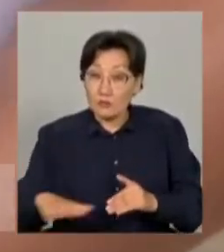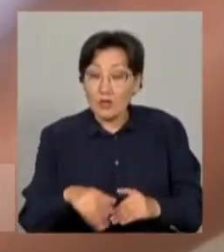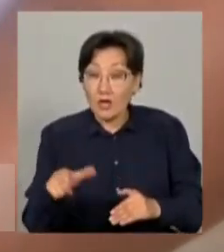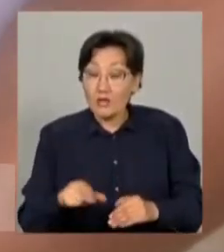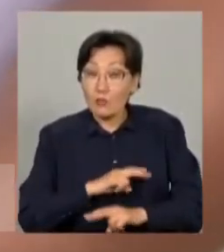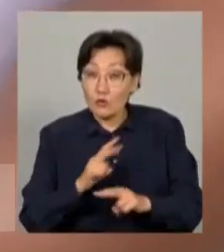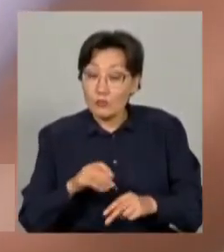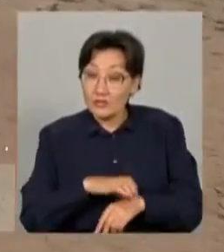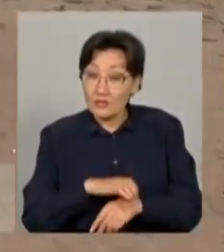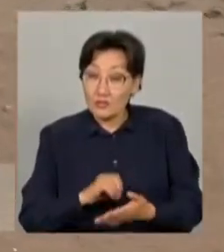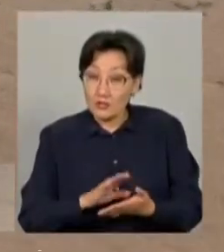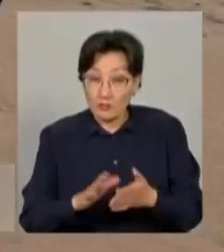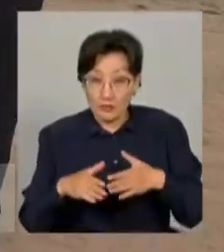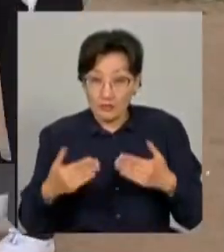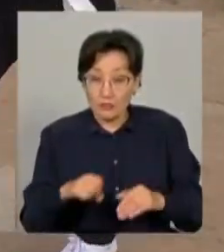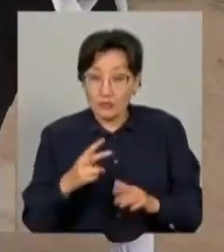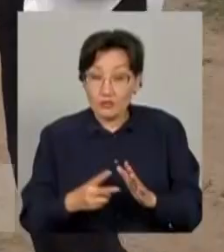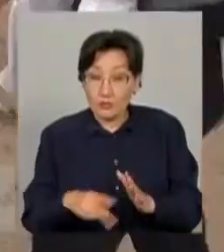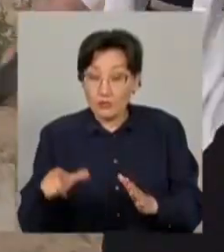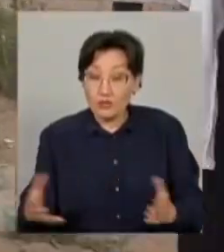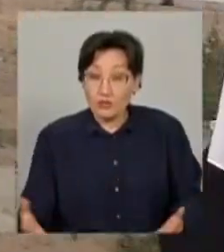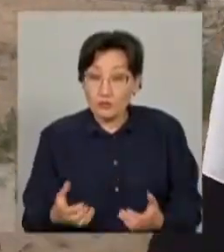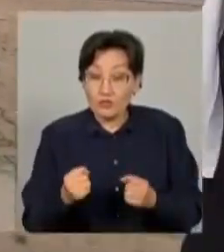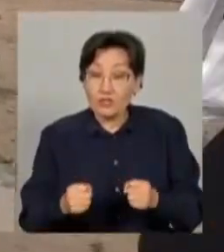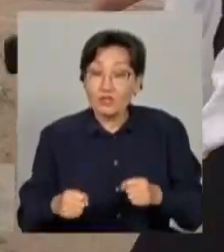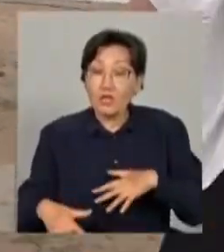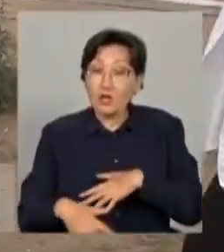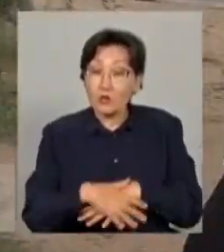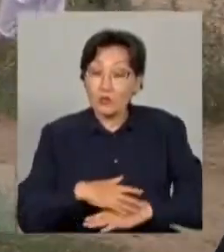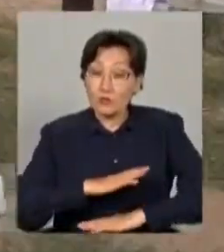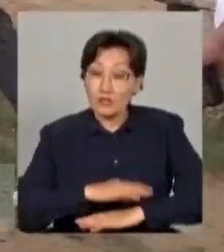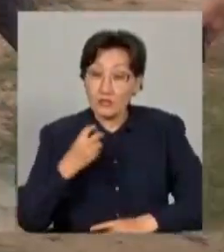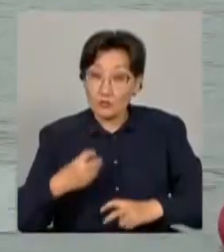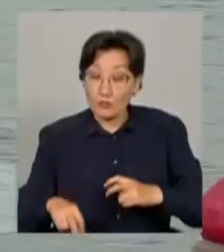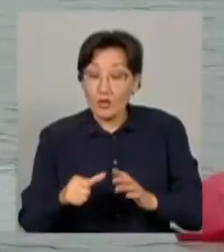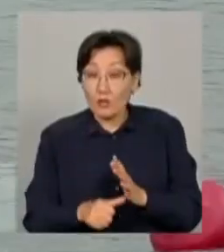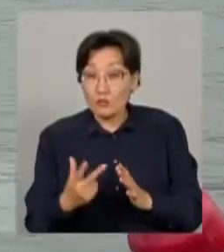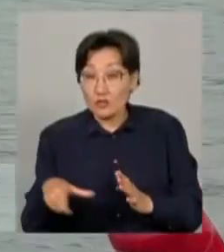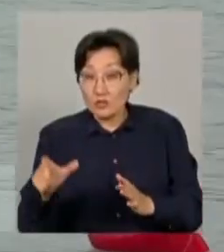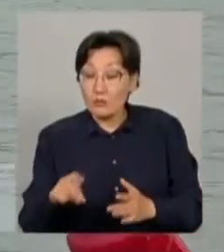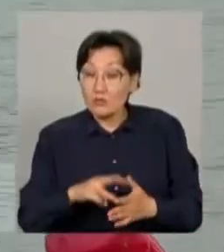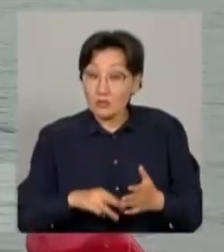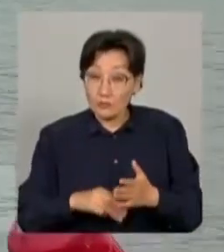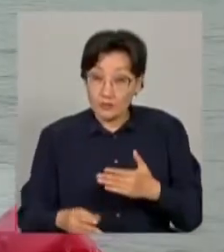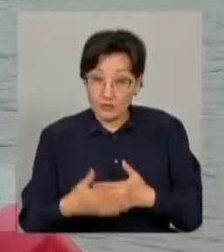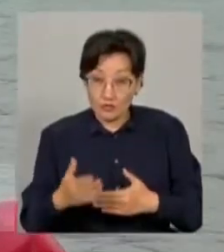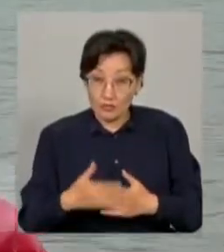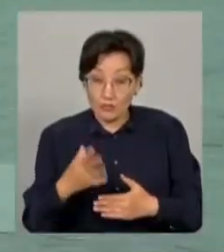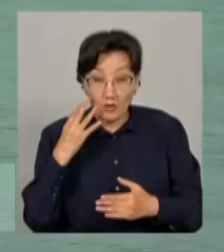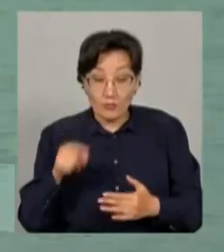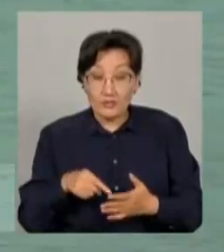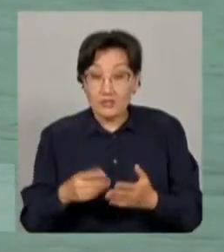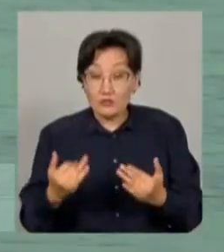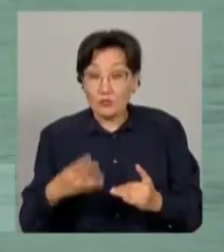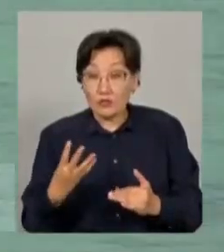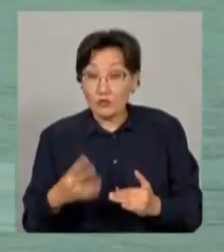өлімі тіркелмеген. 17 адам құтқарылып, қоғамдық тәртіп бұзған 63 адамға айыппұл салынған. Айта кетсек, Алматыда